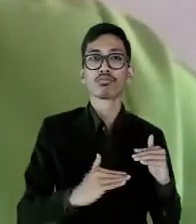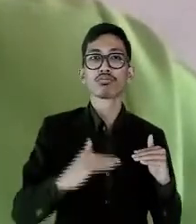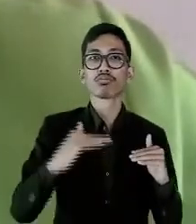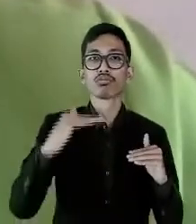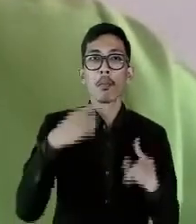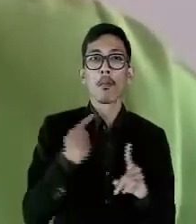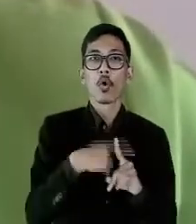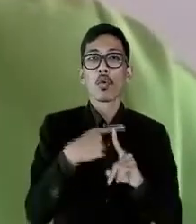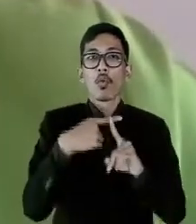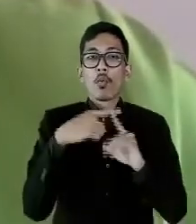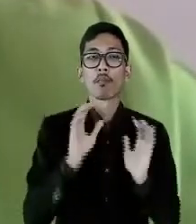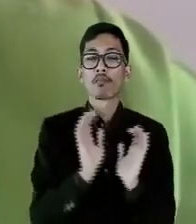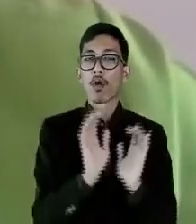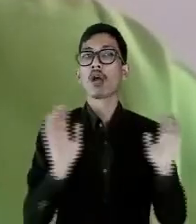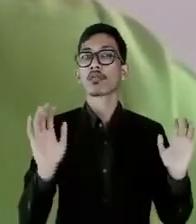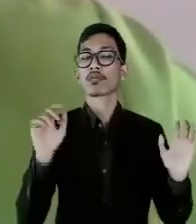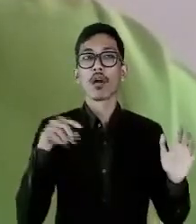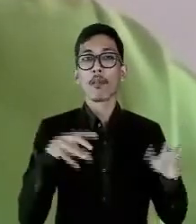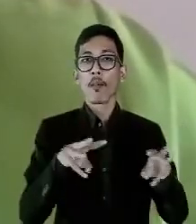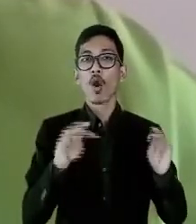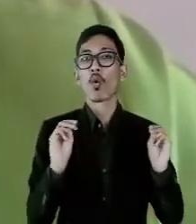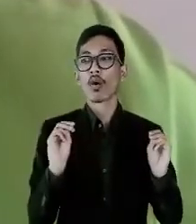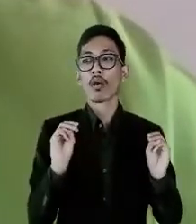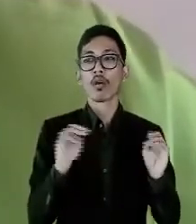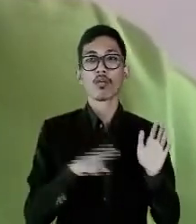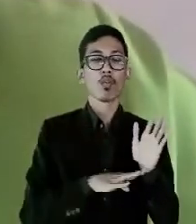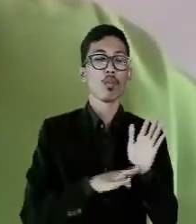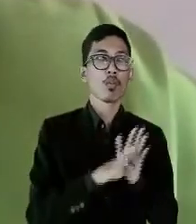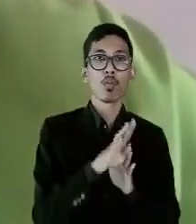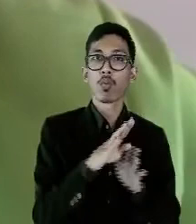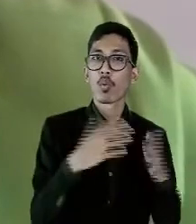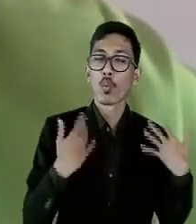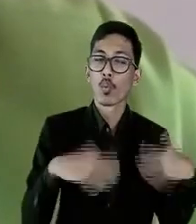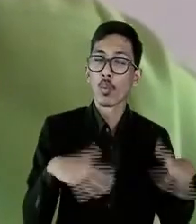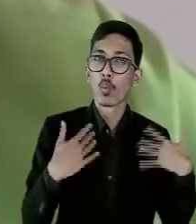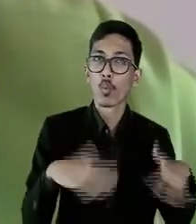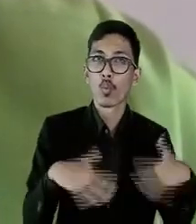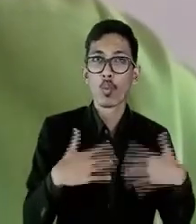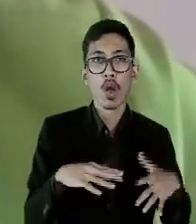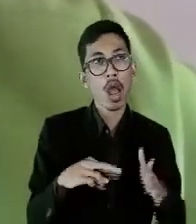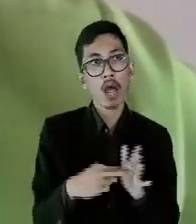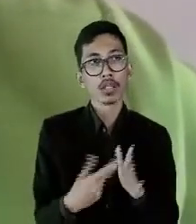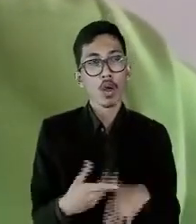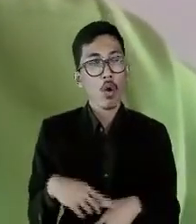masuk di bidang penegakan prokes dan pencegahan. Jadi